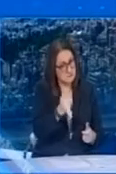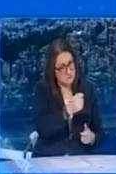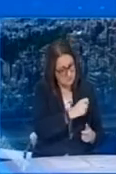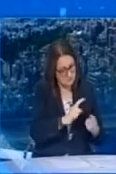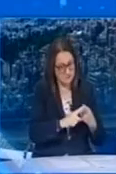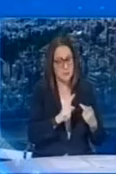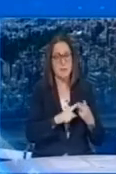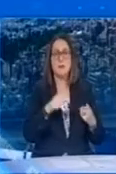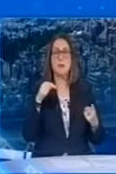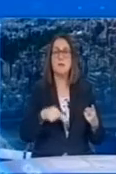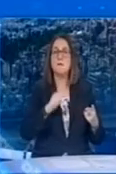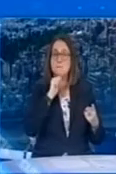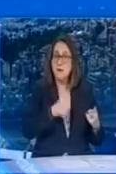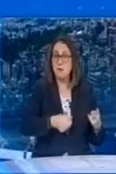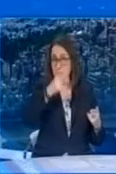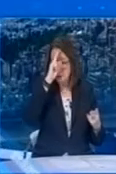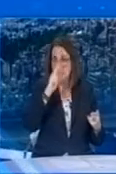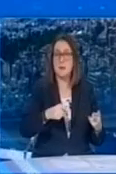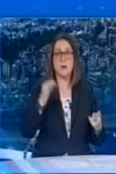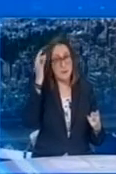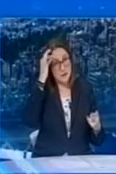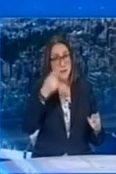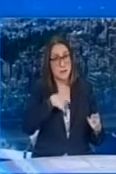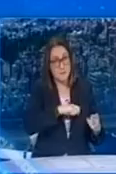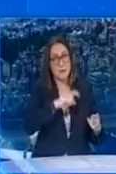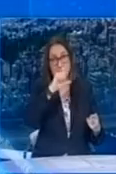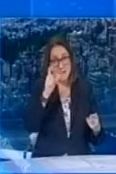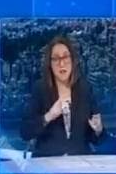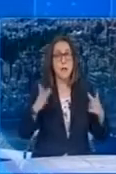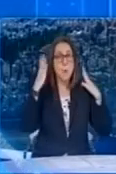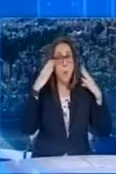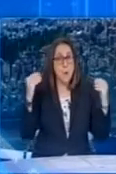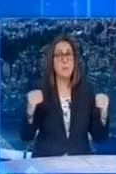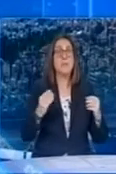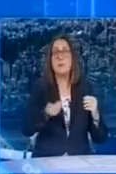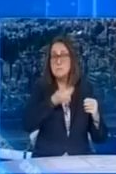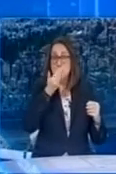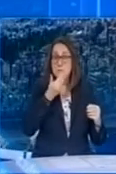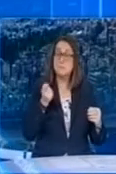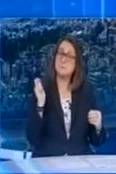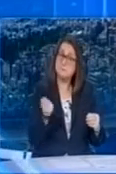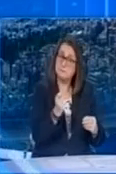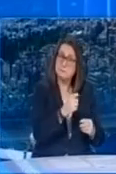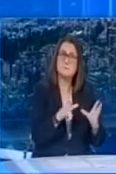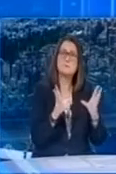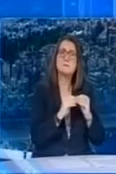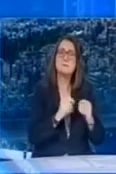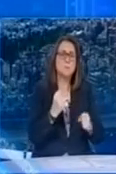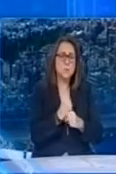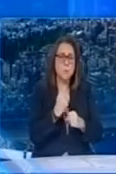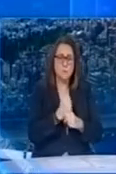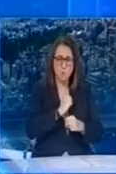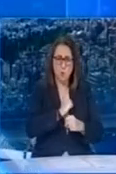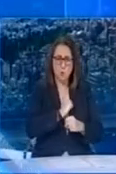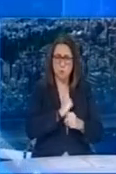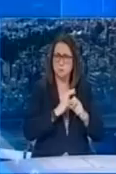ενώ Βέλγιο, Γαλλία, Γερμανία, Ισπανία, Ιταλία, Ολλανδία, Τσεχία ενισχύουν με κρατική επιχορήγηση το εισόδημα